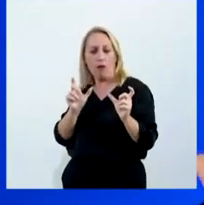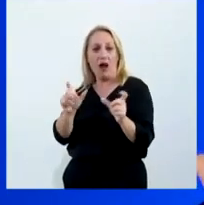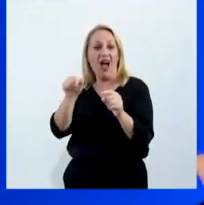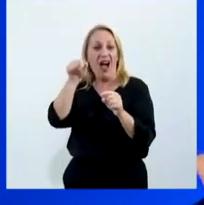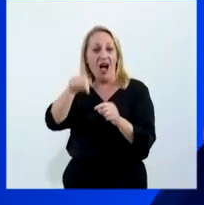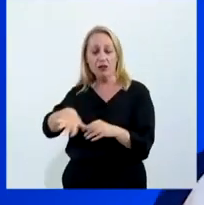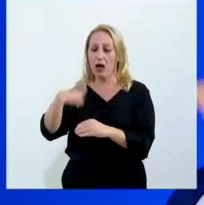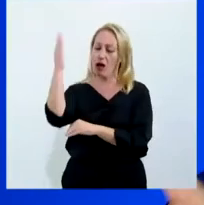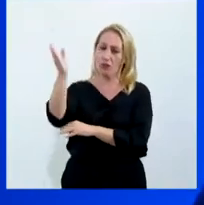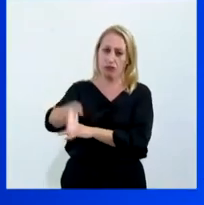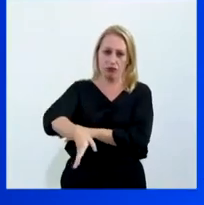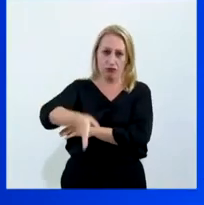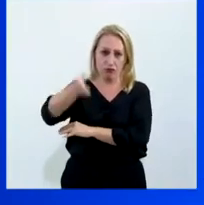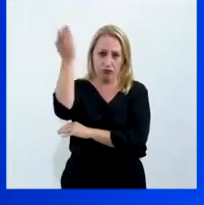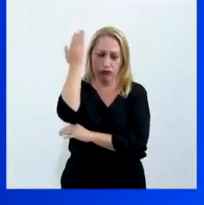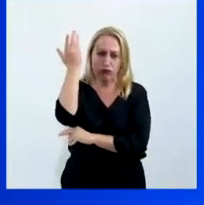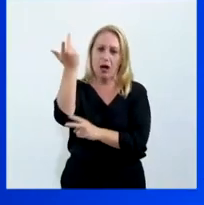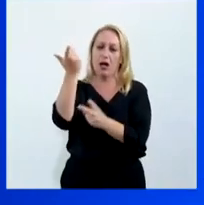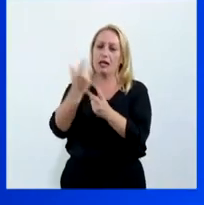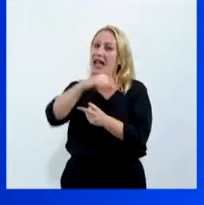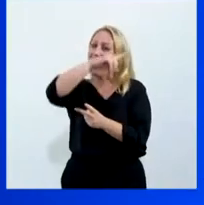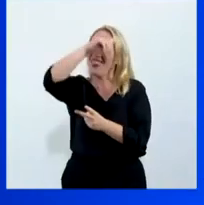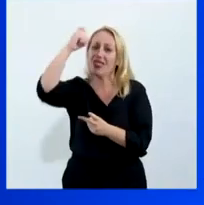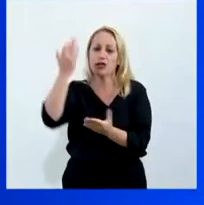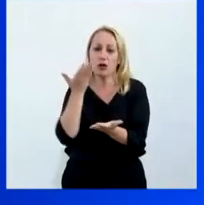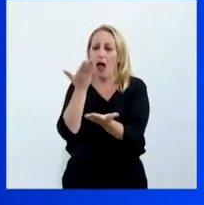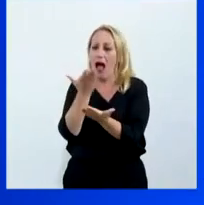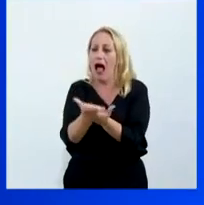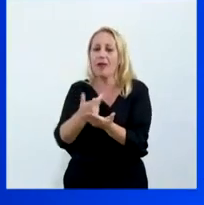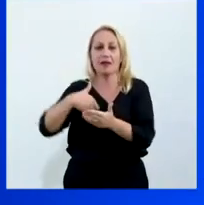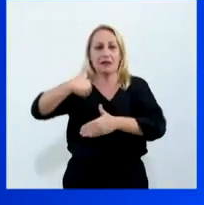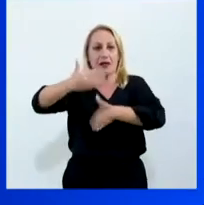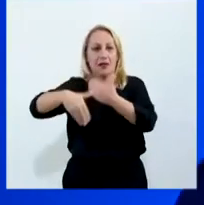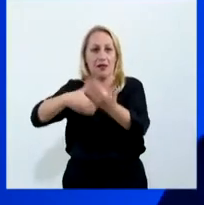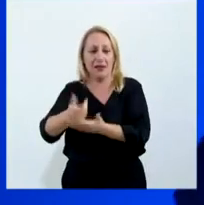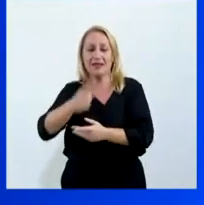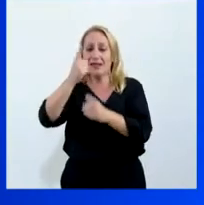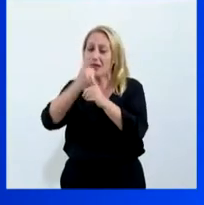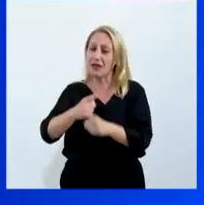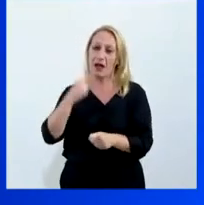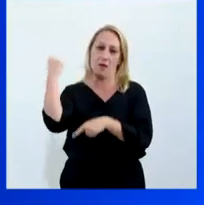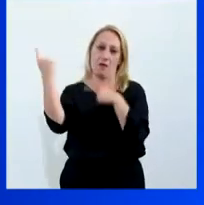είναι και εξαιρετικά δύσκολα στην αδειοδότηση, ειδικά την περιβαλλοντική.